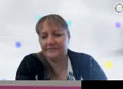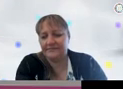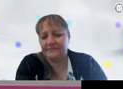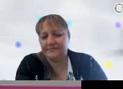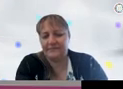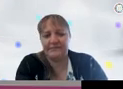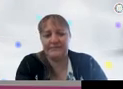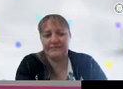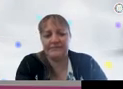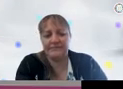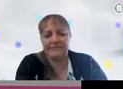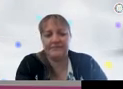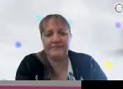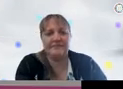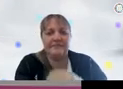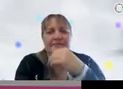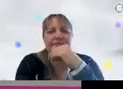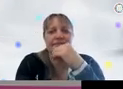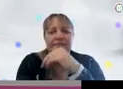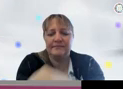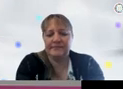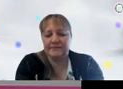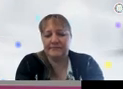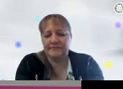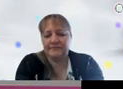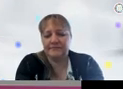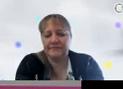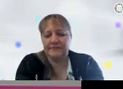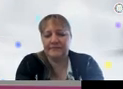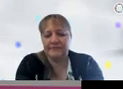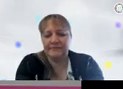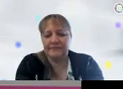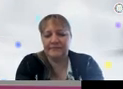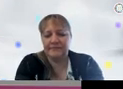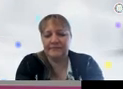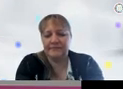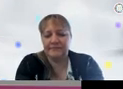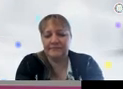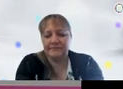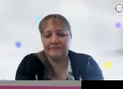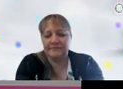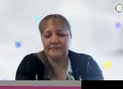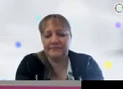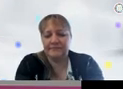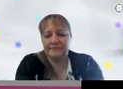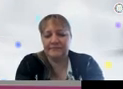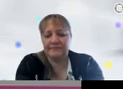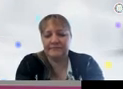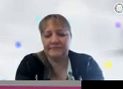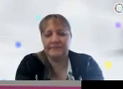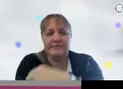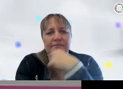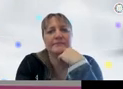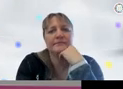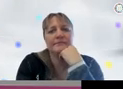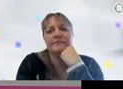ein Tool, mit dem jede Klasse, jede Lehrerin Bildungskompetenz